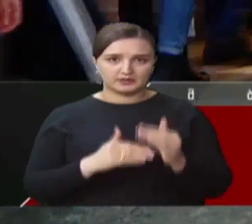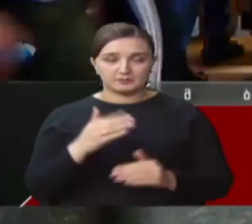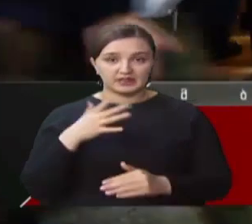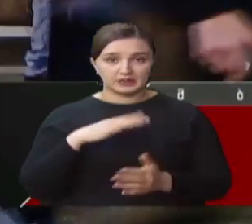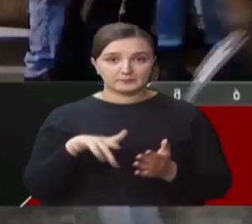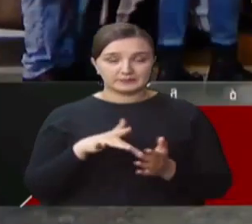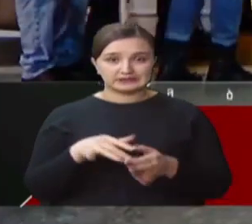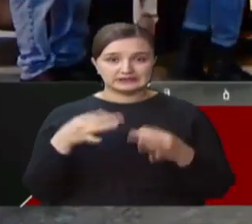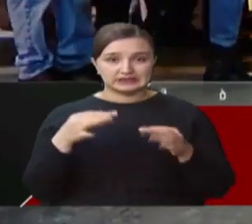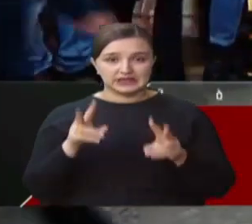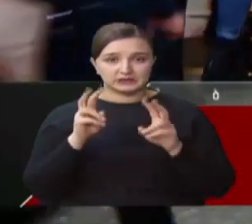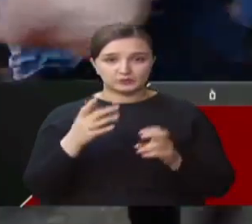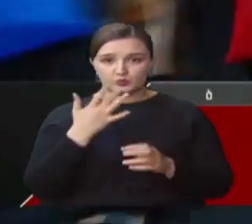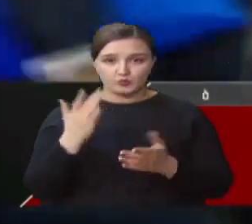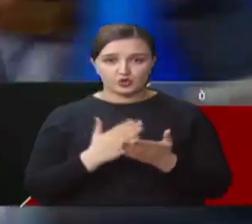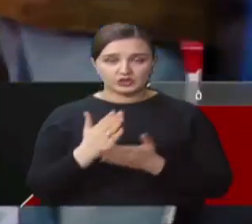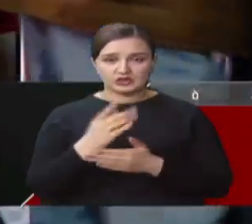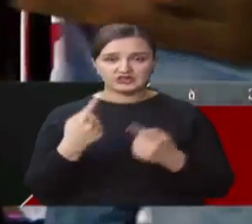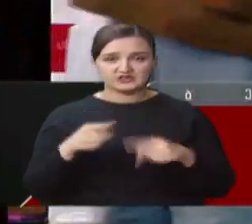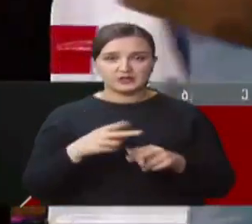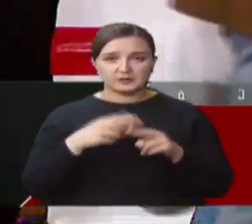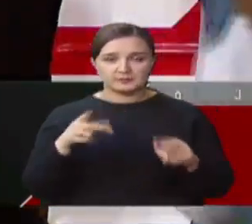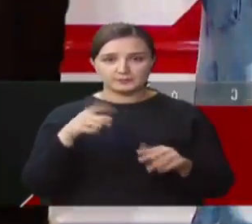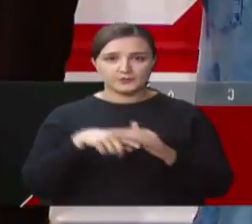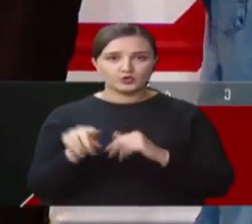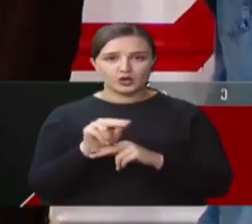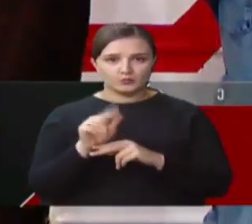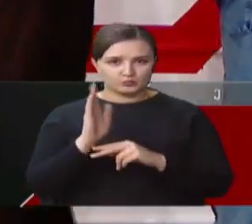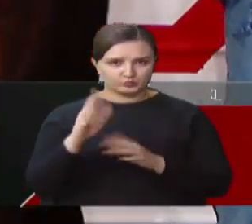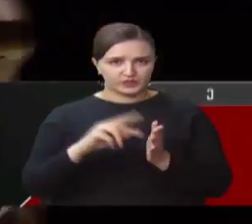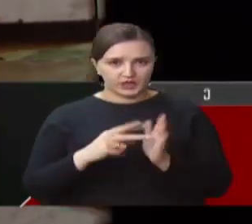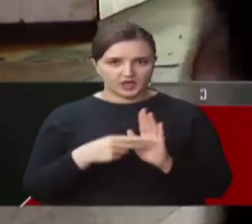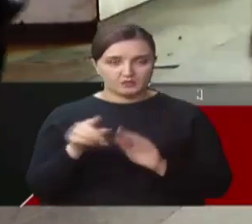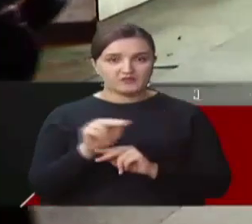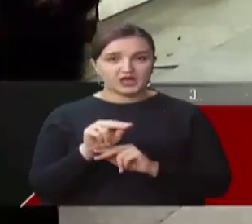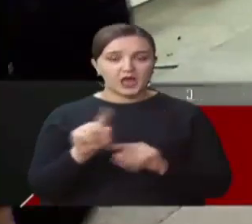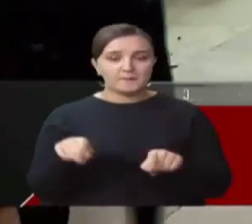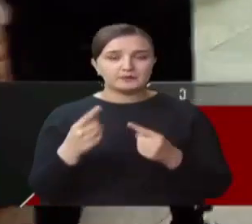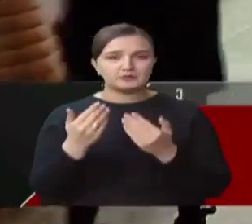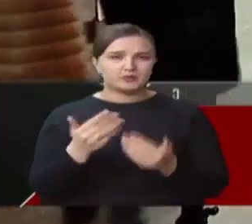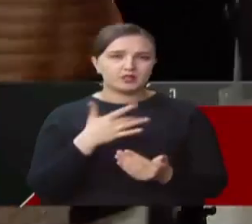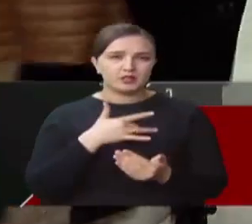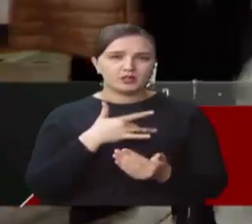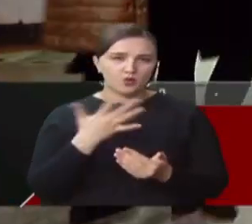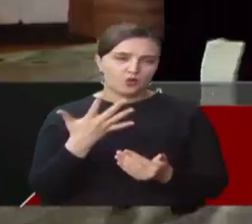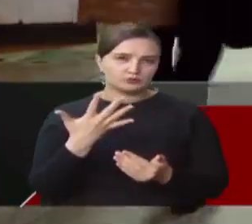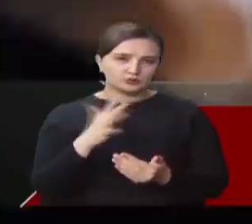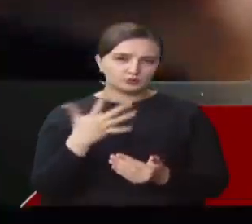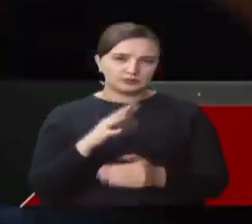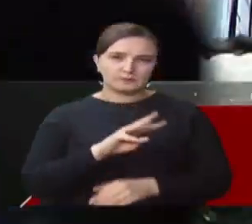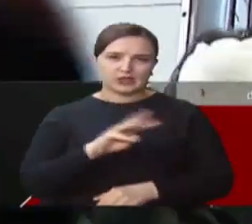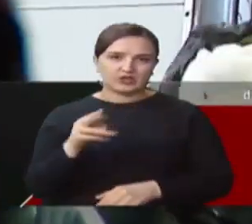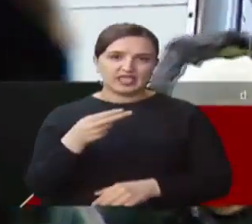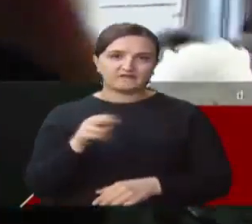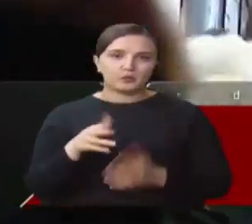Თბილისის სატრანსპორტო პოლიტიკის ფარგლებში სხვა მეტროსადგურების რეაბილიტაციაც იგეგმება. Აღნიშნული რეაბილიტაციისთვის დაახლოებით 55